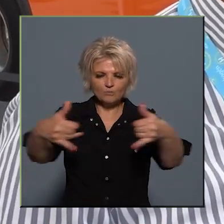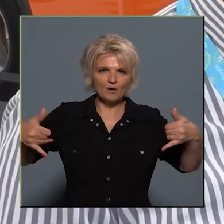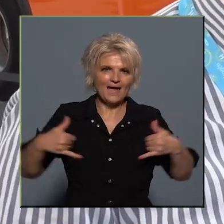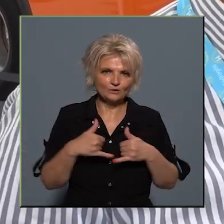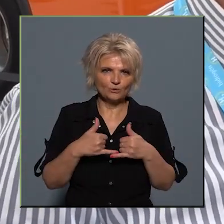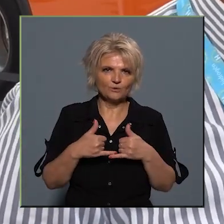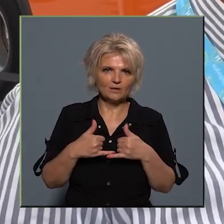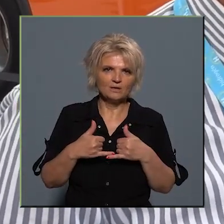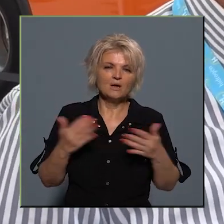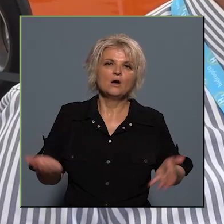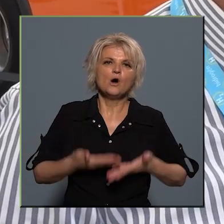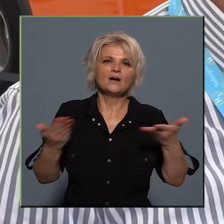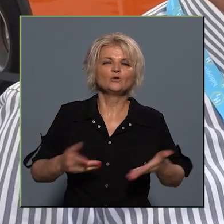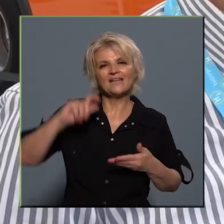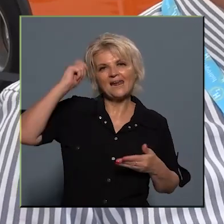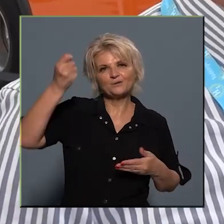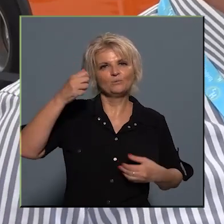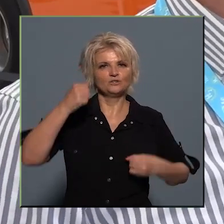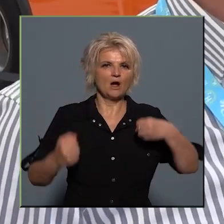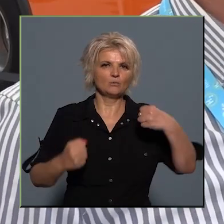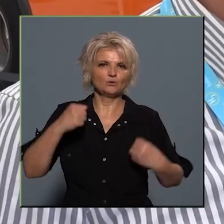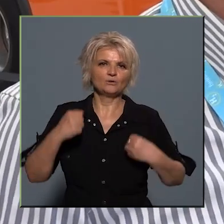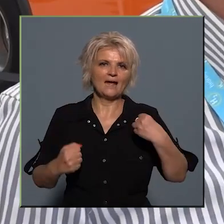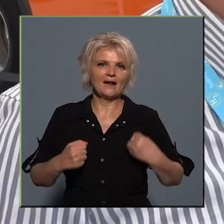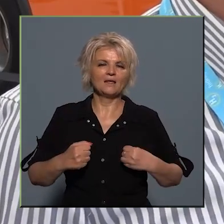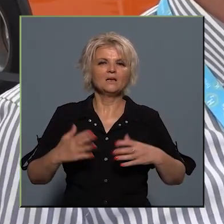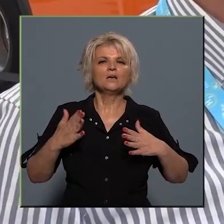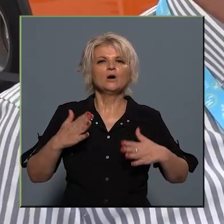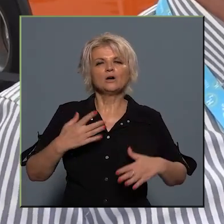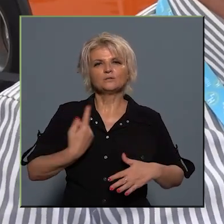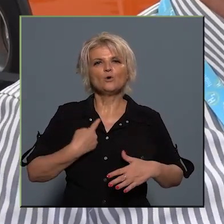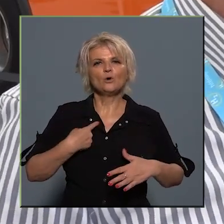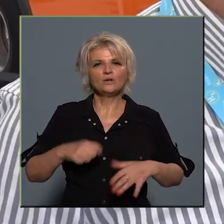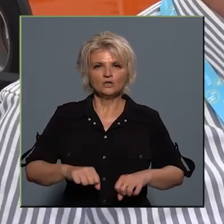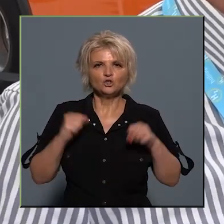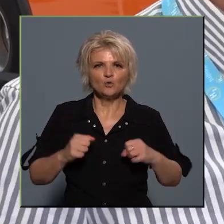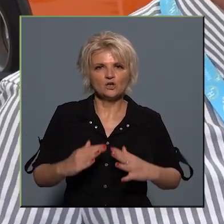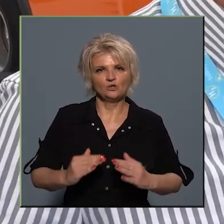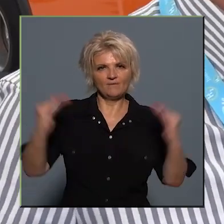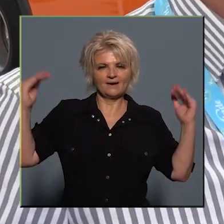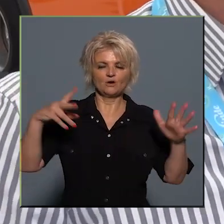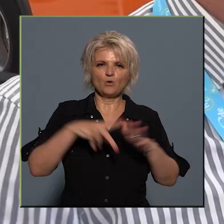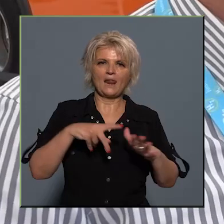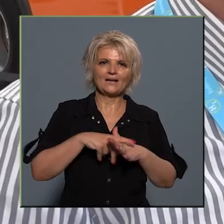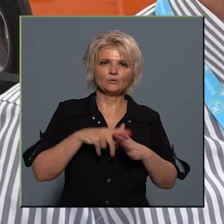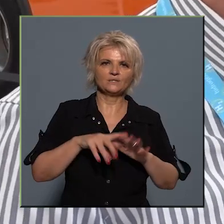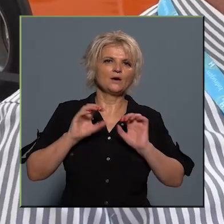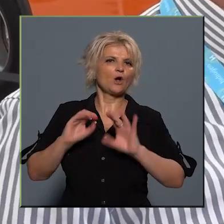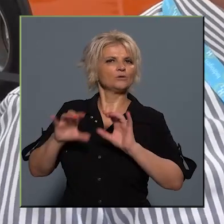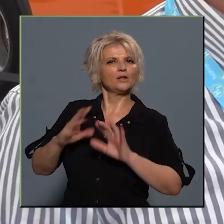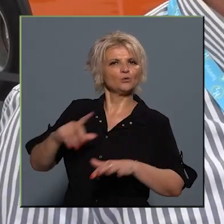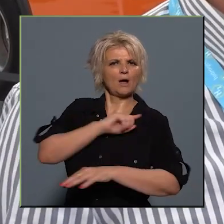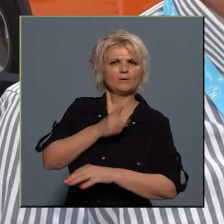akkumulátorról hajtott elektromos autónál az önsúly növekedés korlátozza a rakodható